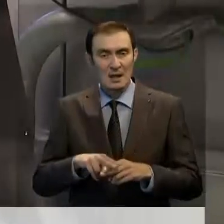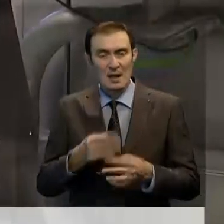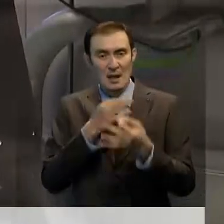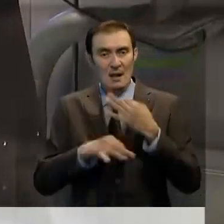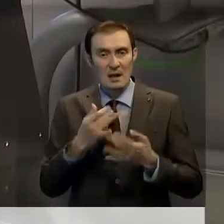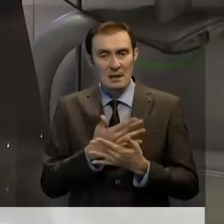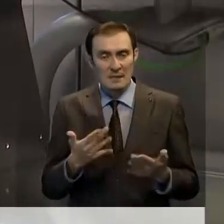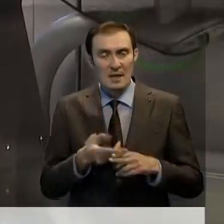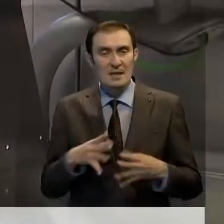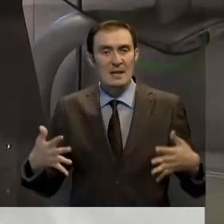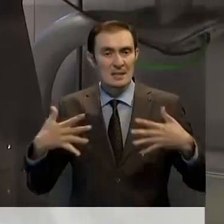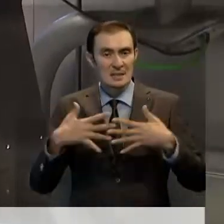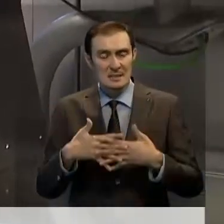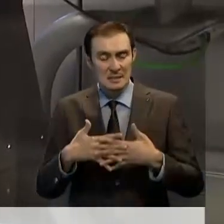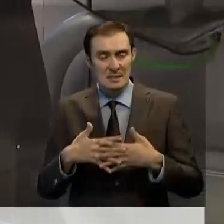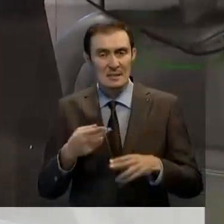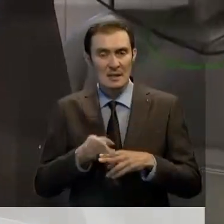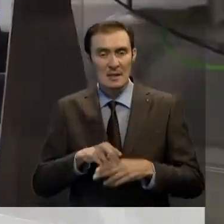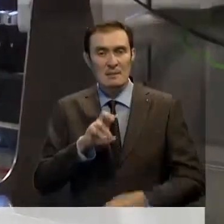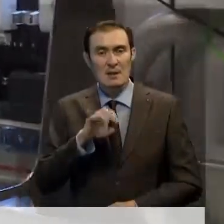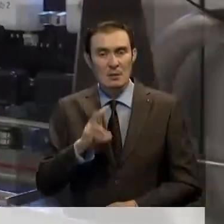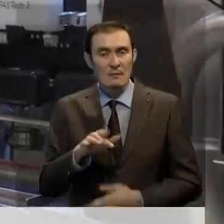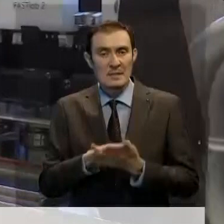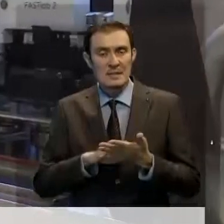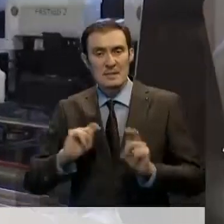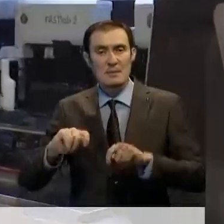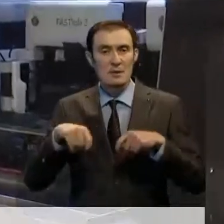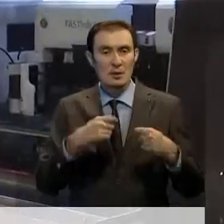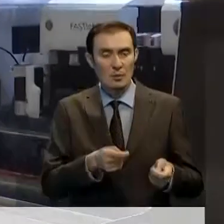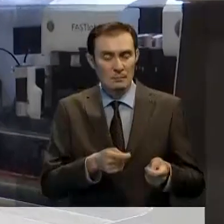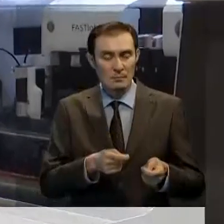происходит синтез препарата, который впоследствии передается